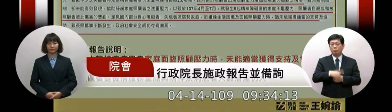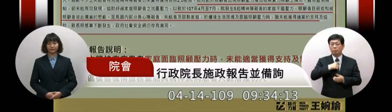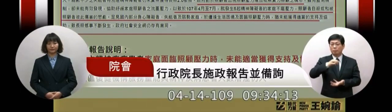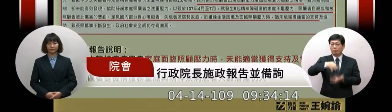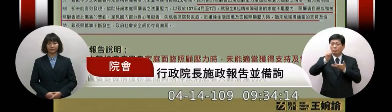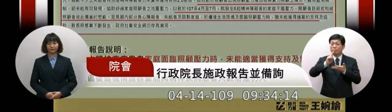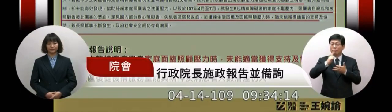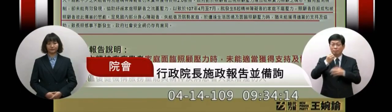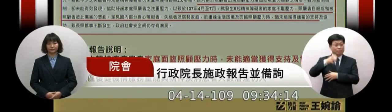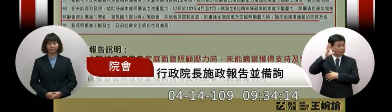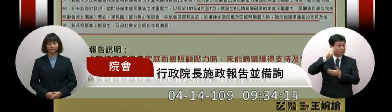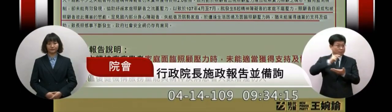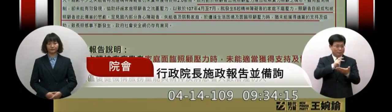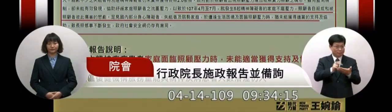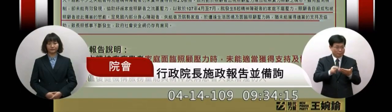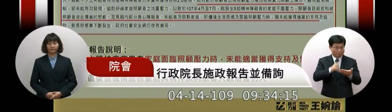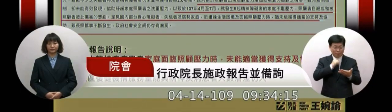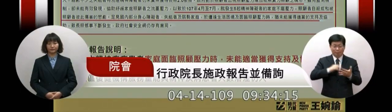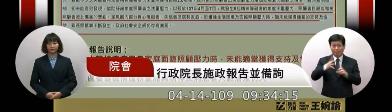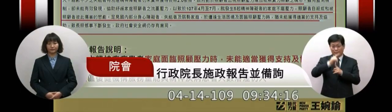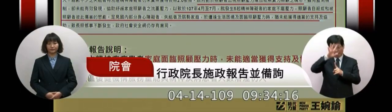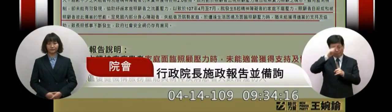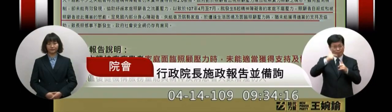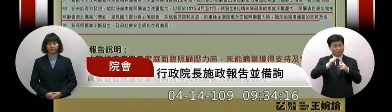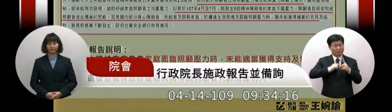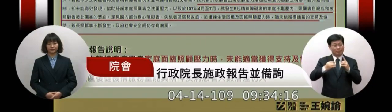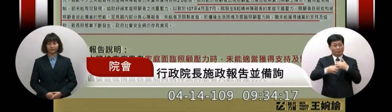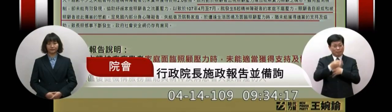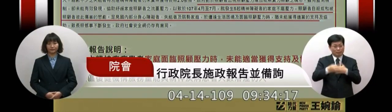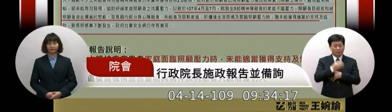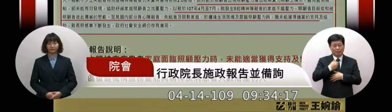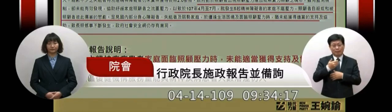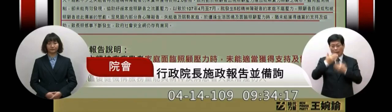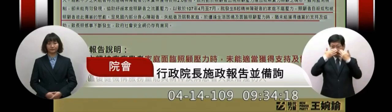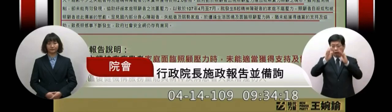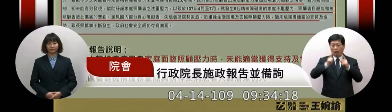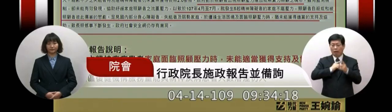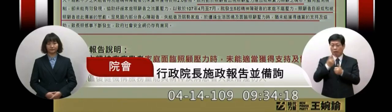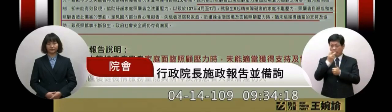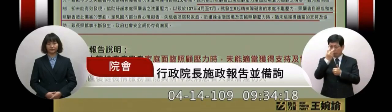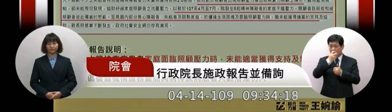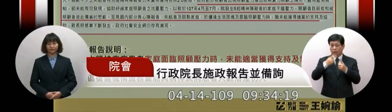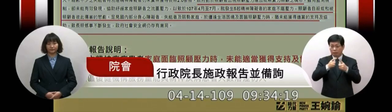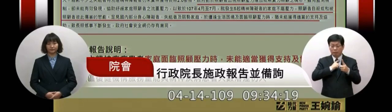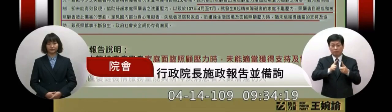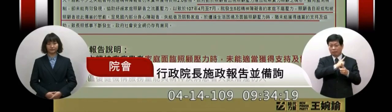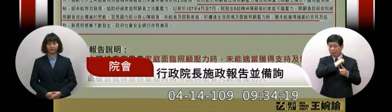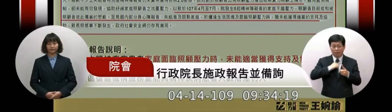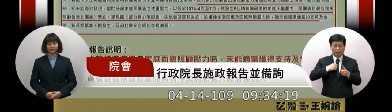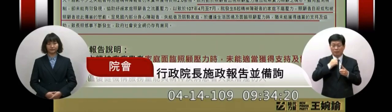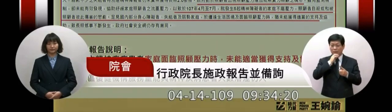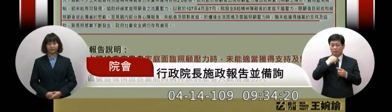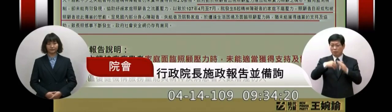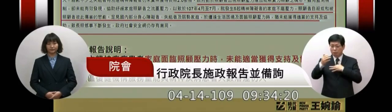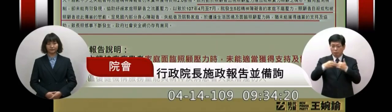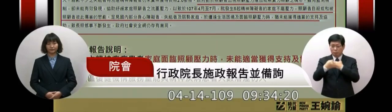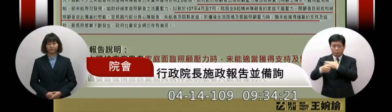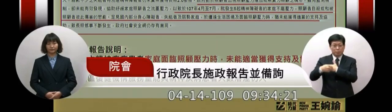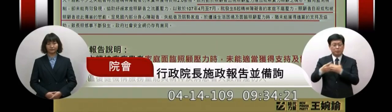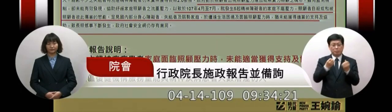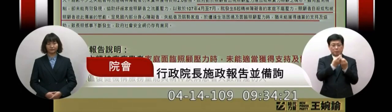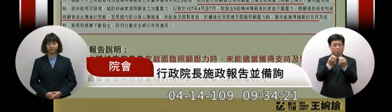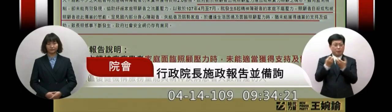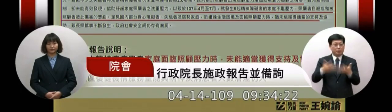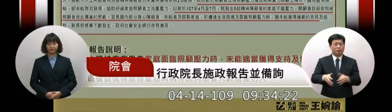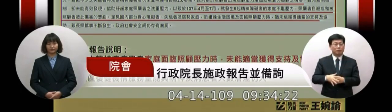提到新闻上提到说，我们精神障碍者的家庭压力不堪，照顾者自杀或被照顾者彼此伤害的悲剧，其实常会屡见